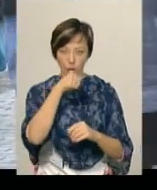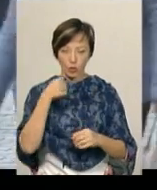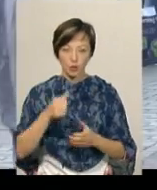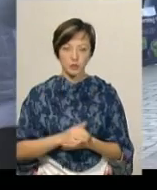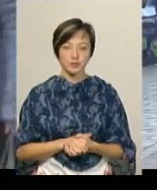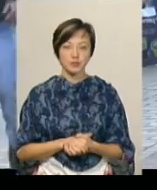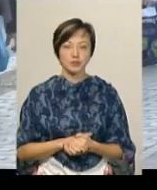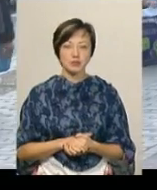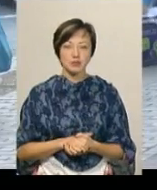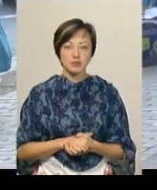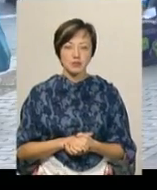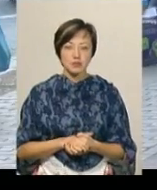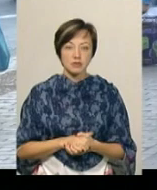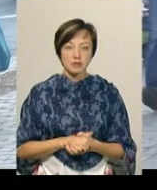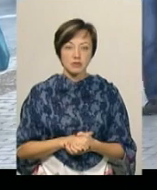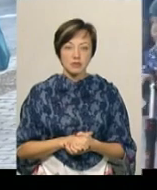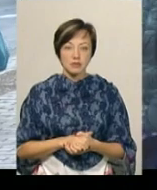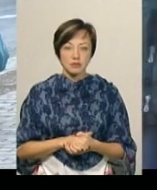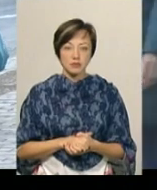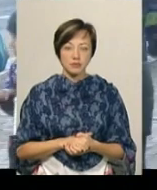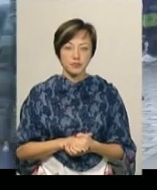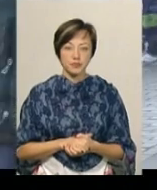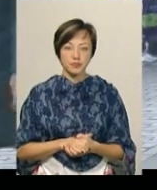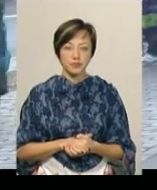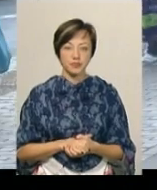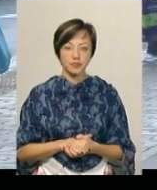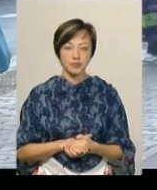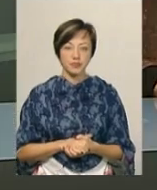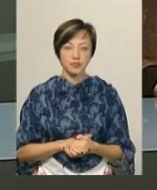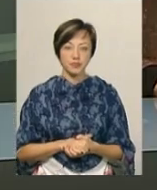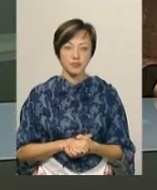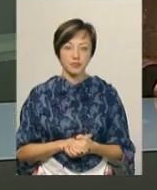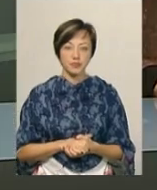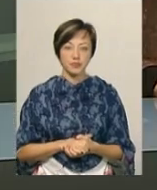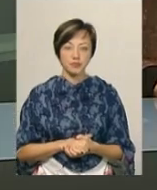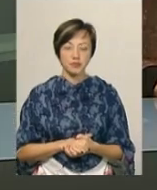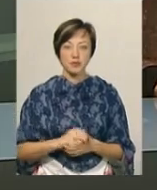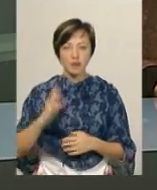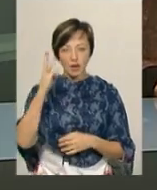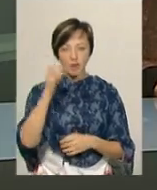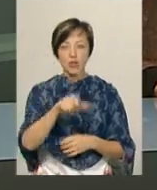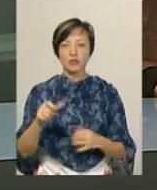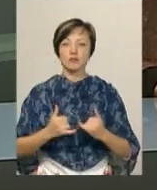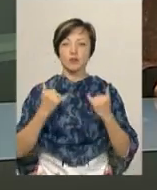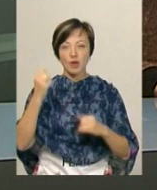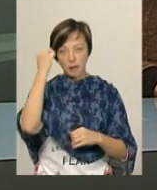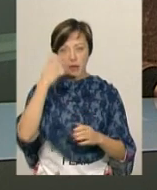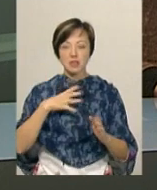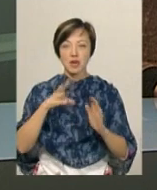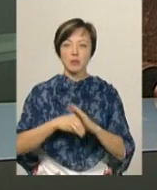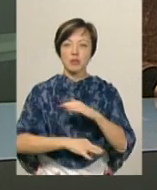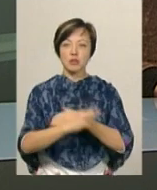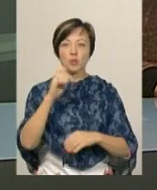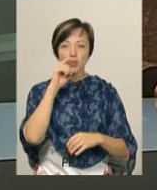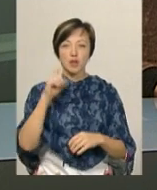Тетяна Ворожцова, Дем'ян Цегольник, Іван Мовчан. Новини Поділля-Центр. Хмельничани вшанували пам'ять загиблих на